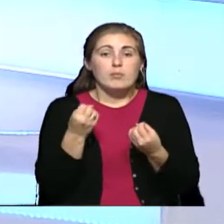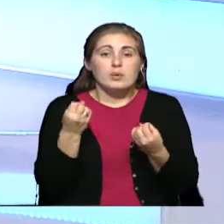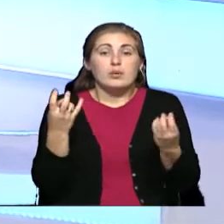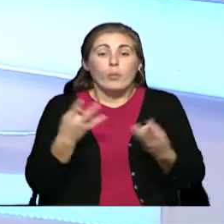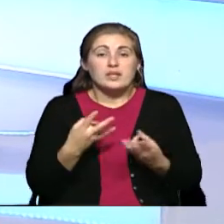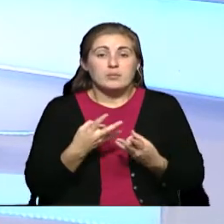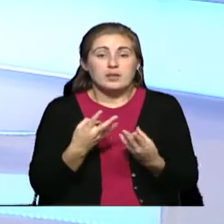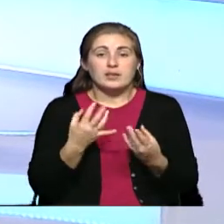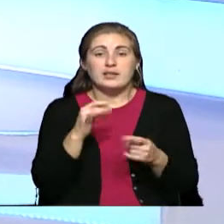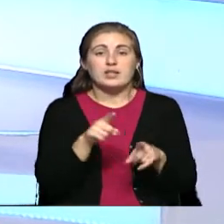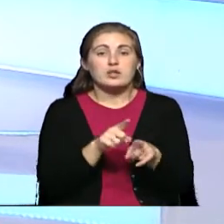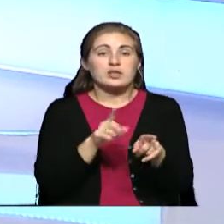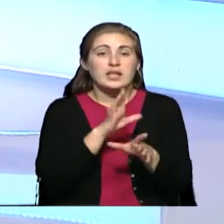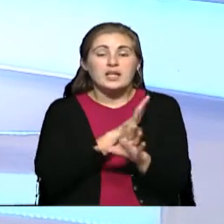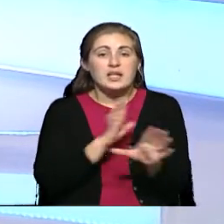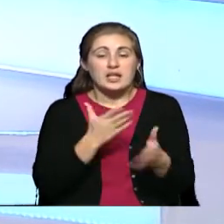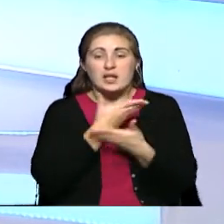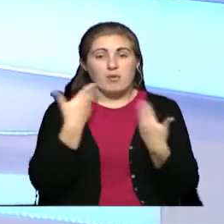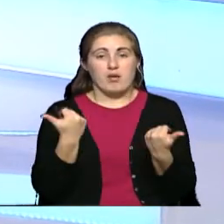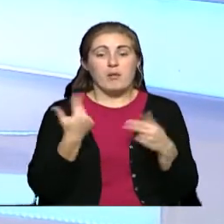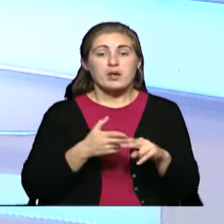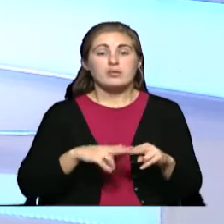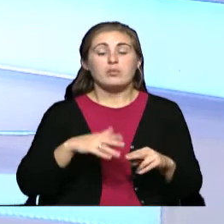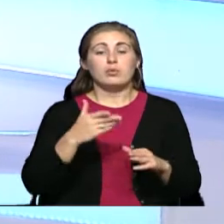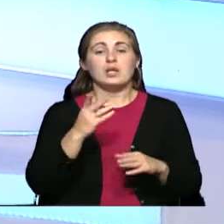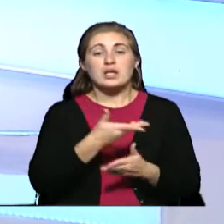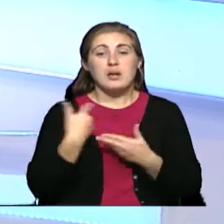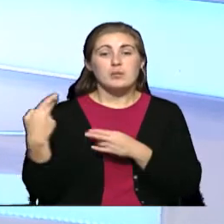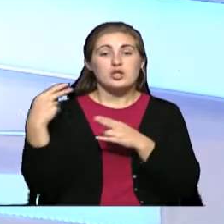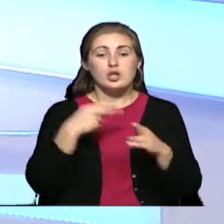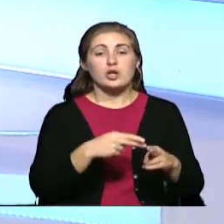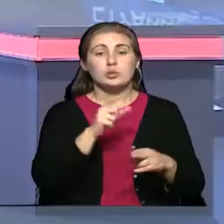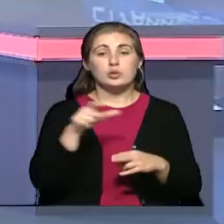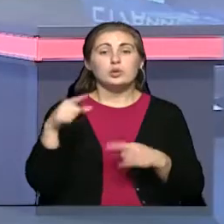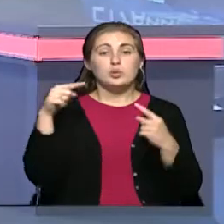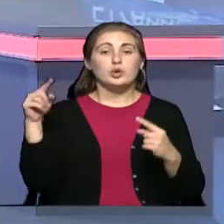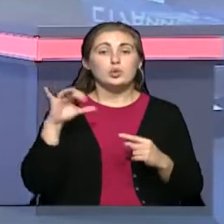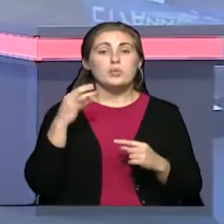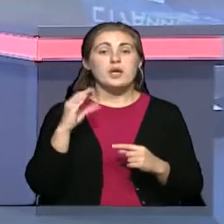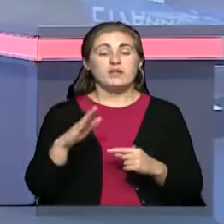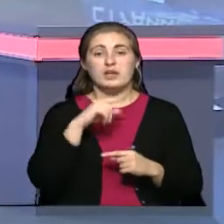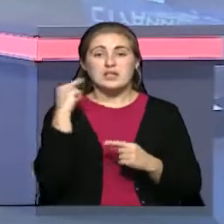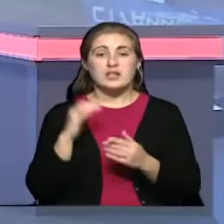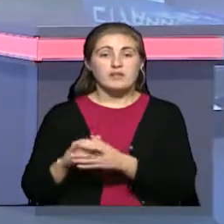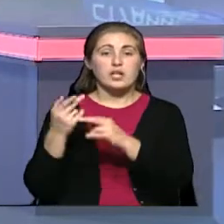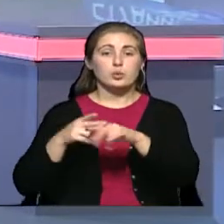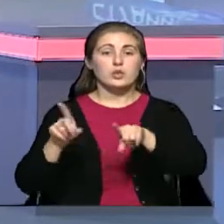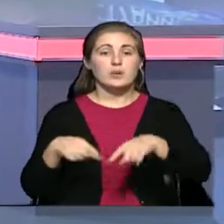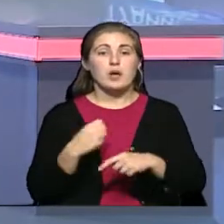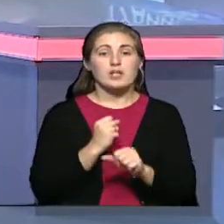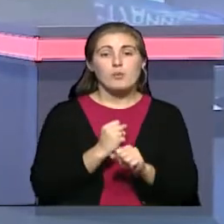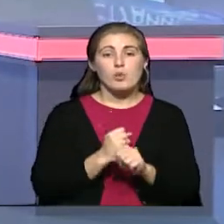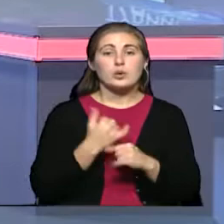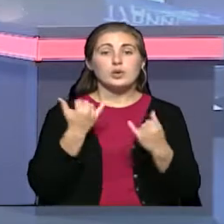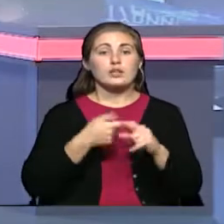необходимых, их, скажем так, и не было. Поэтому к нам приезжают люди из других субъектов Российской Федерации, которые нанимают на работу. Но для